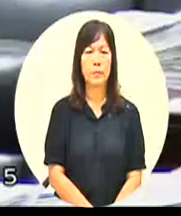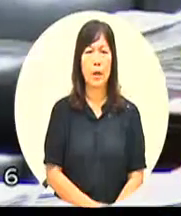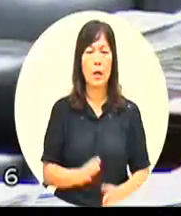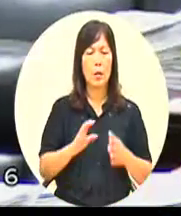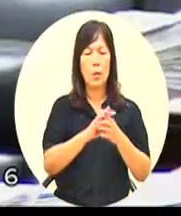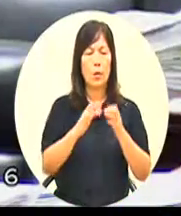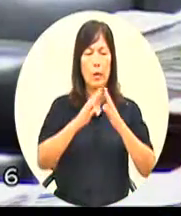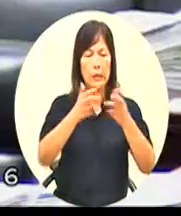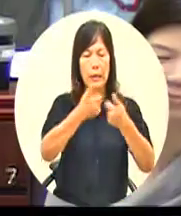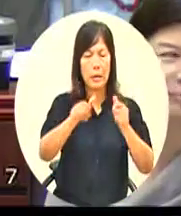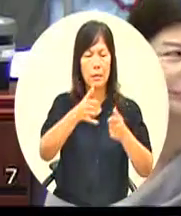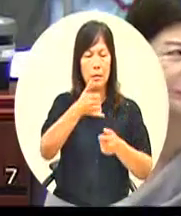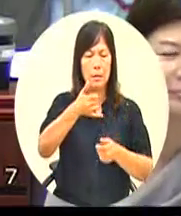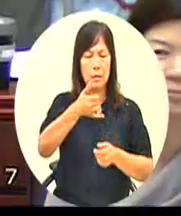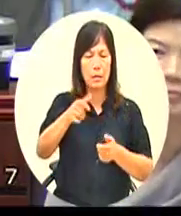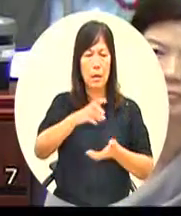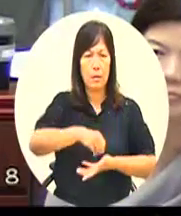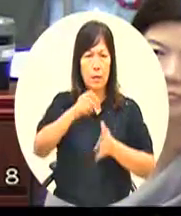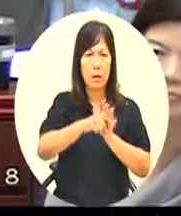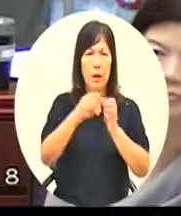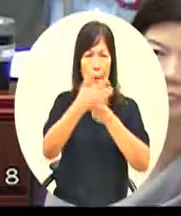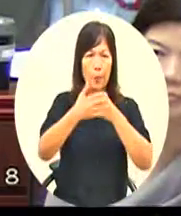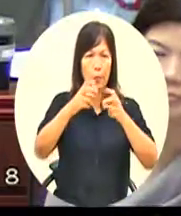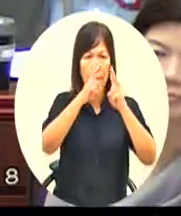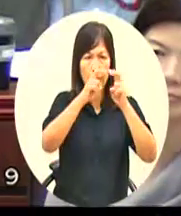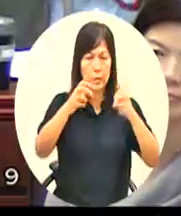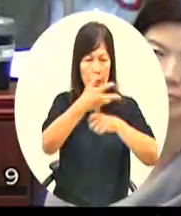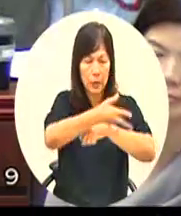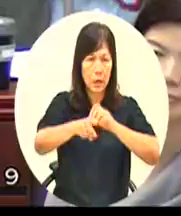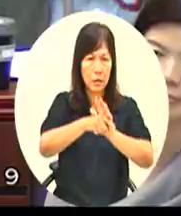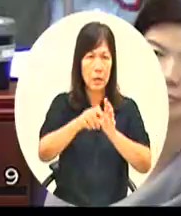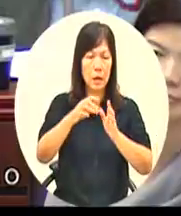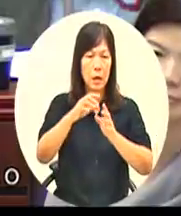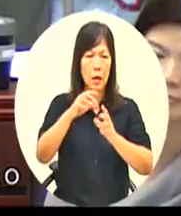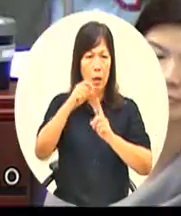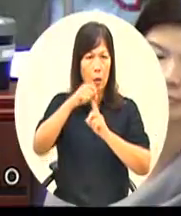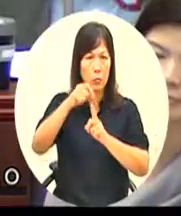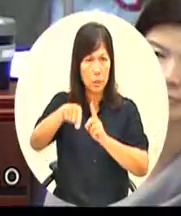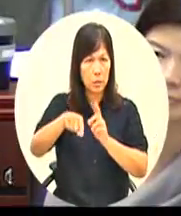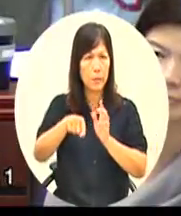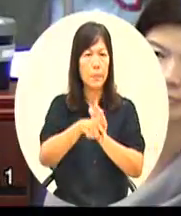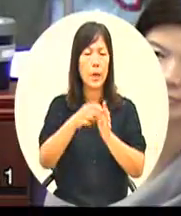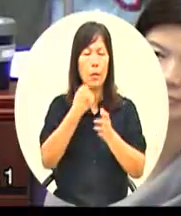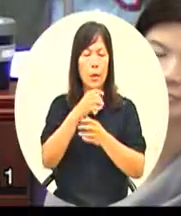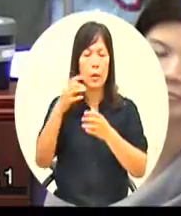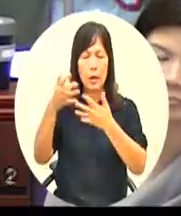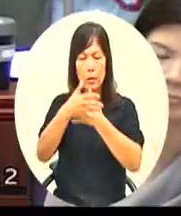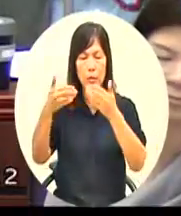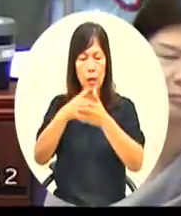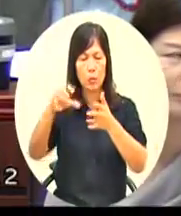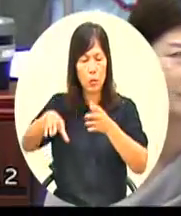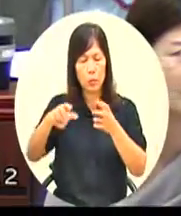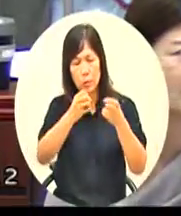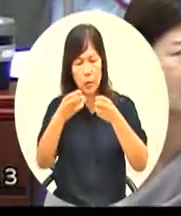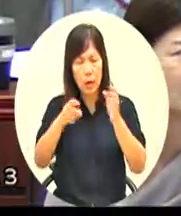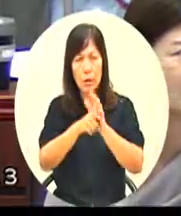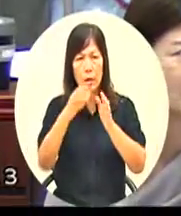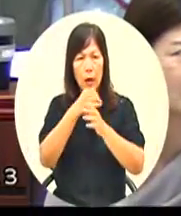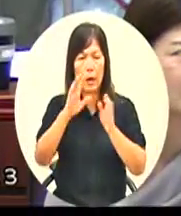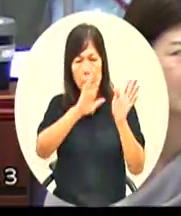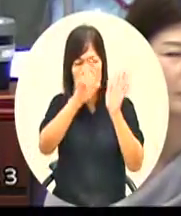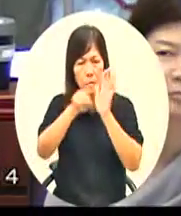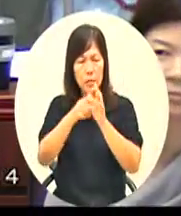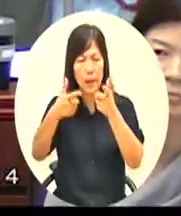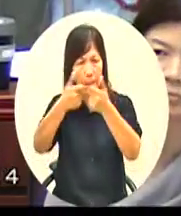有关议员的建议，靠护城河这边的公车亭的部分，那我想这个部分我们跟交通局再来研议，说有关于造型的部分有没有办法